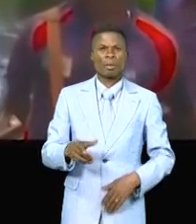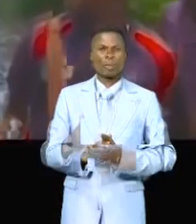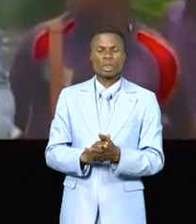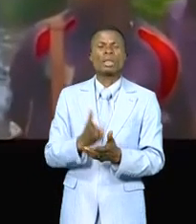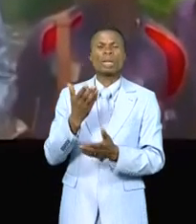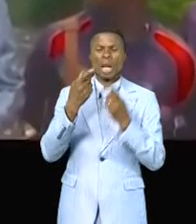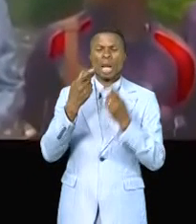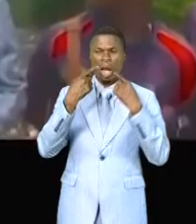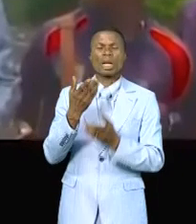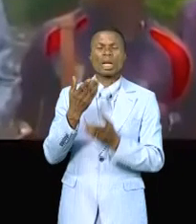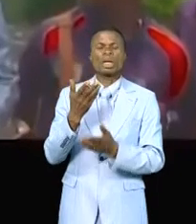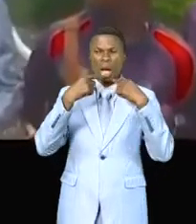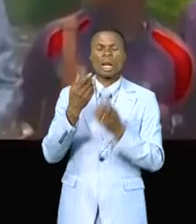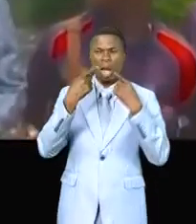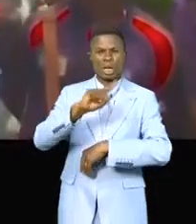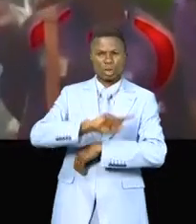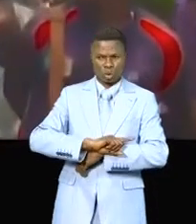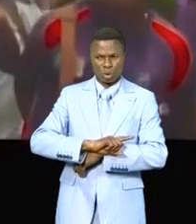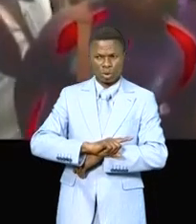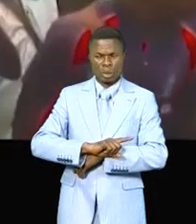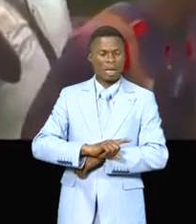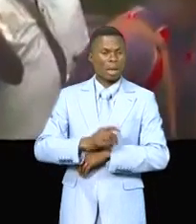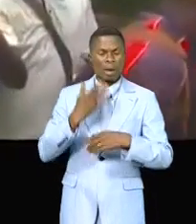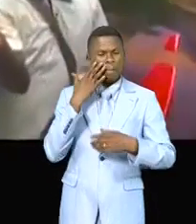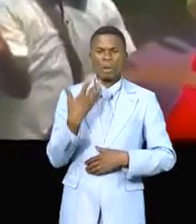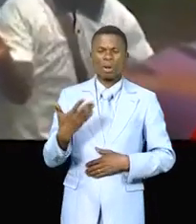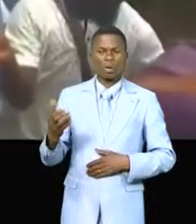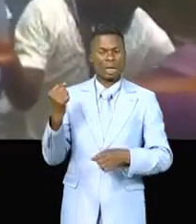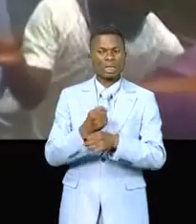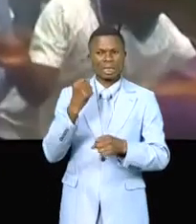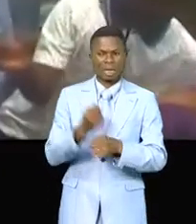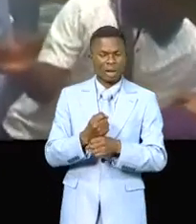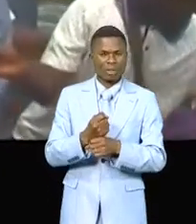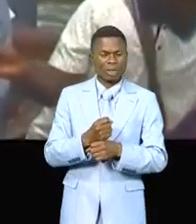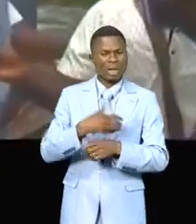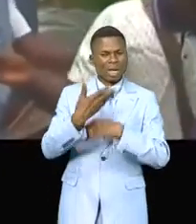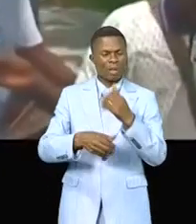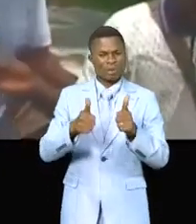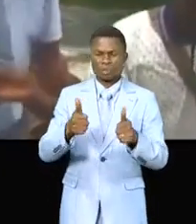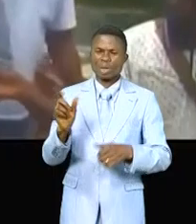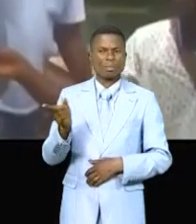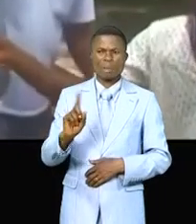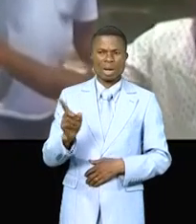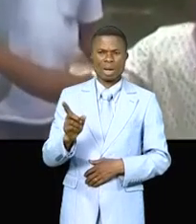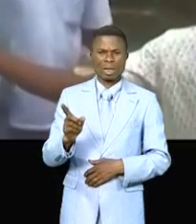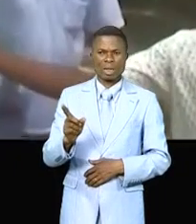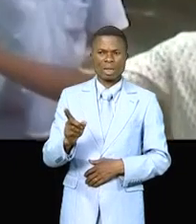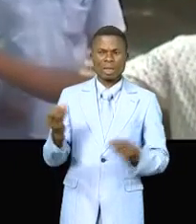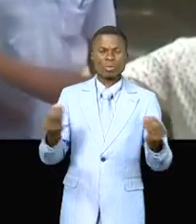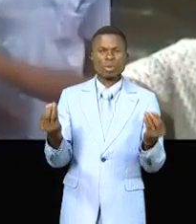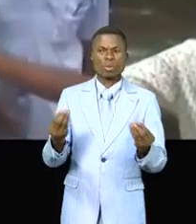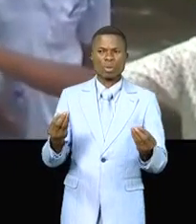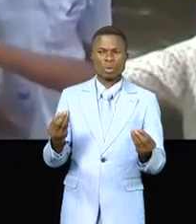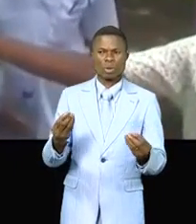le programme des jours. Hélas, les travaux n'ont pas été exécutée pour des raisons